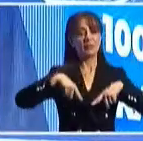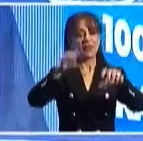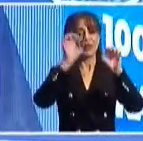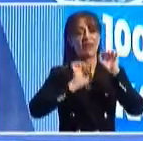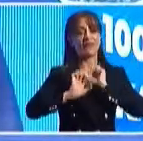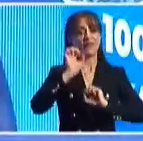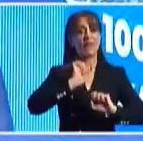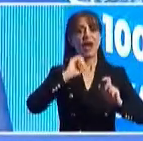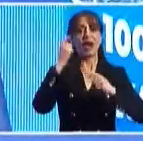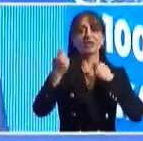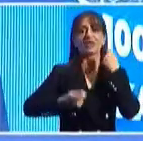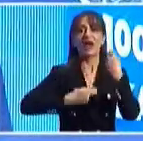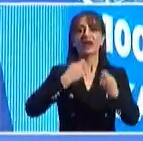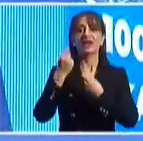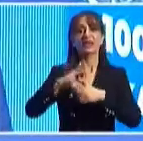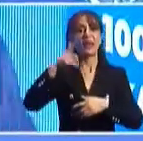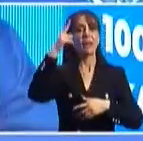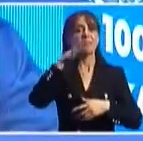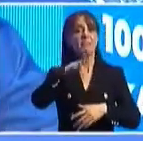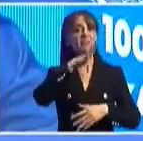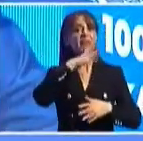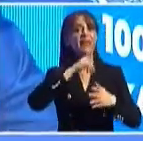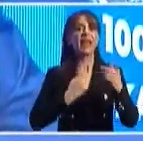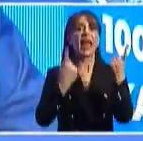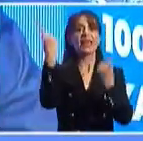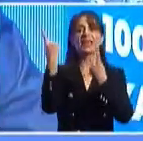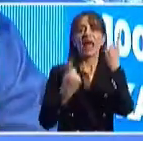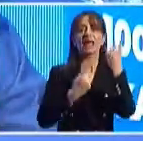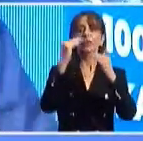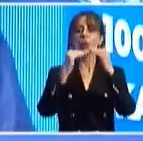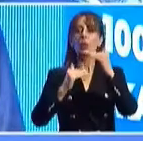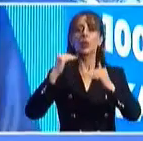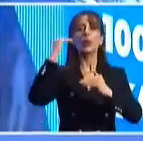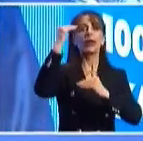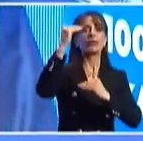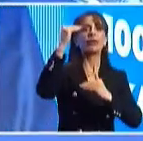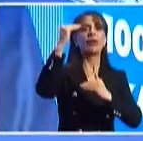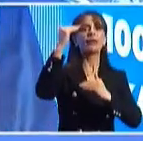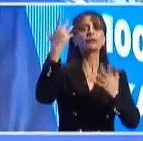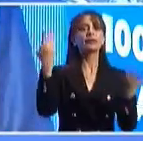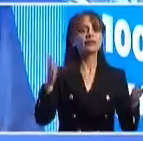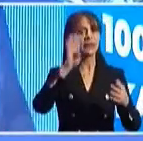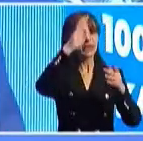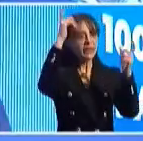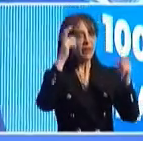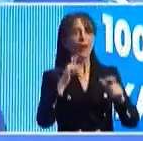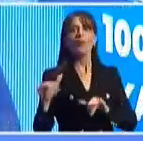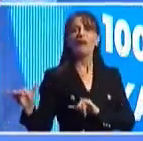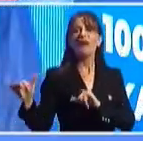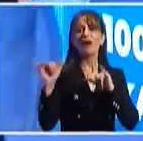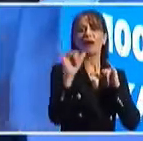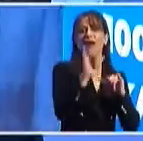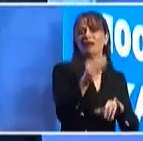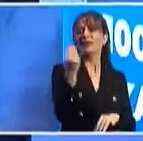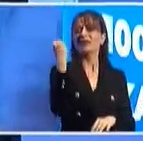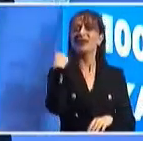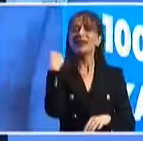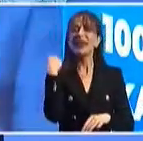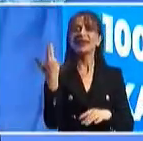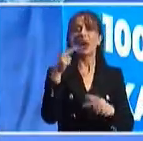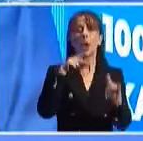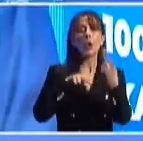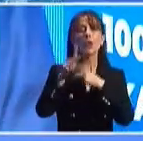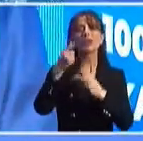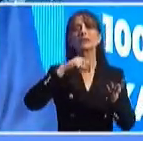sanayinde, bilgi ve teknolojide en yüksek noktaya gelmişsek, İstanbul'umuzu da bu yeni tesisle ulaşım